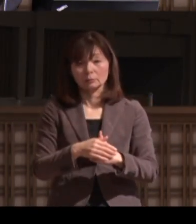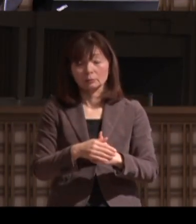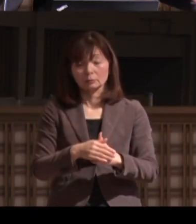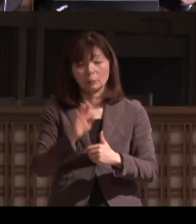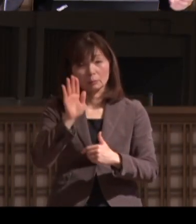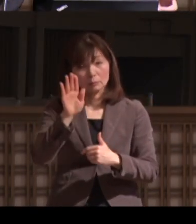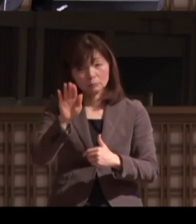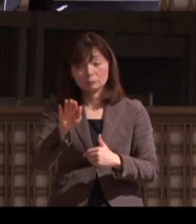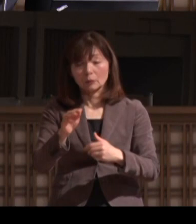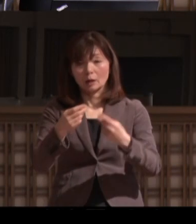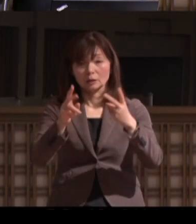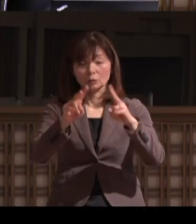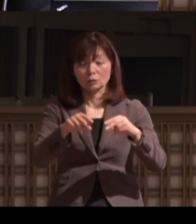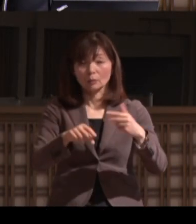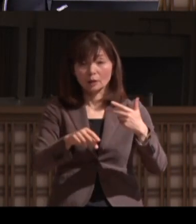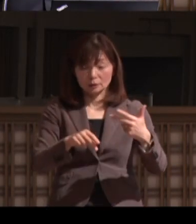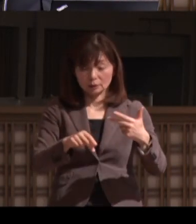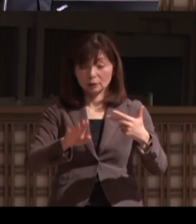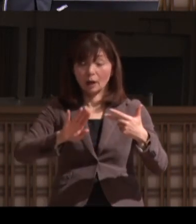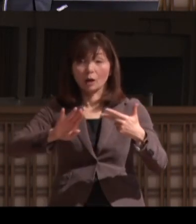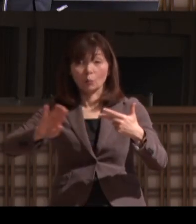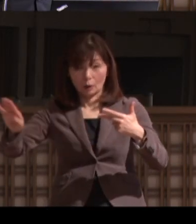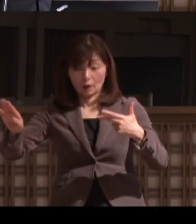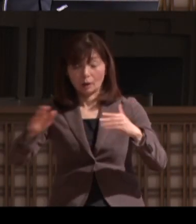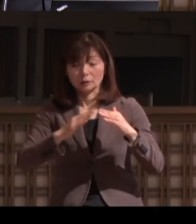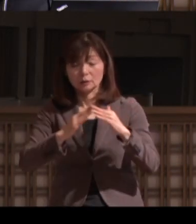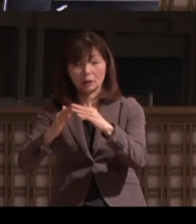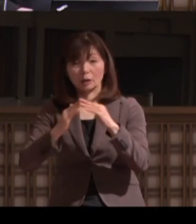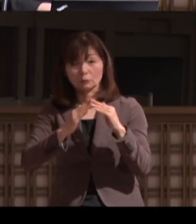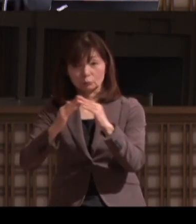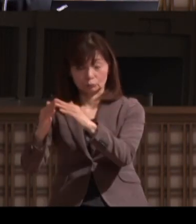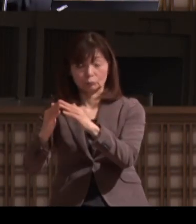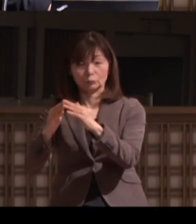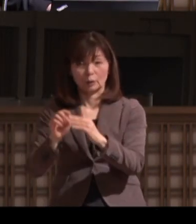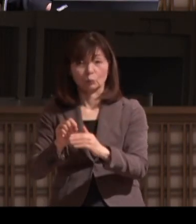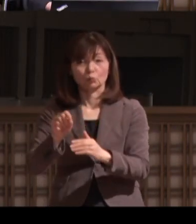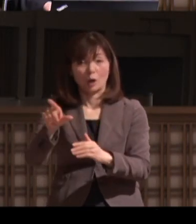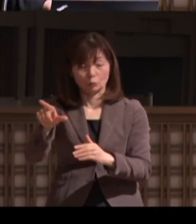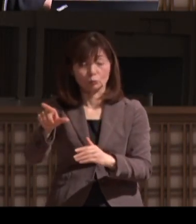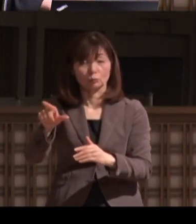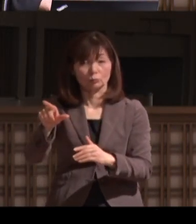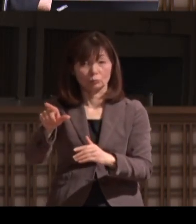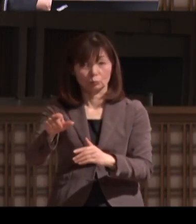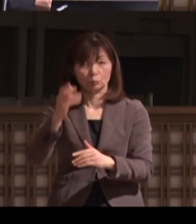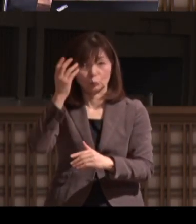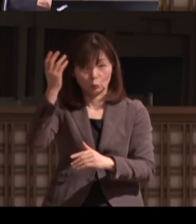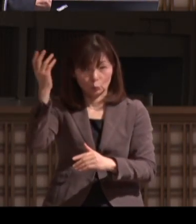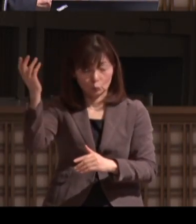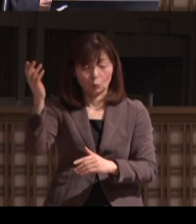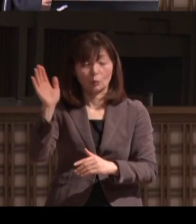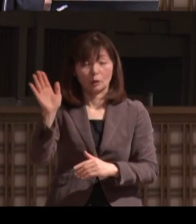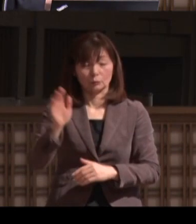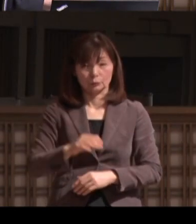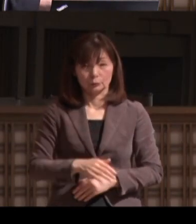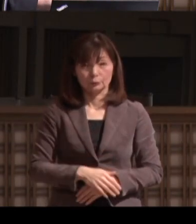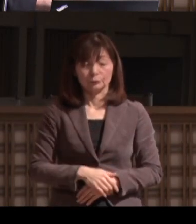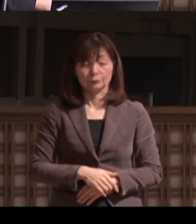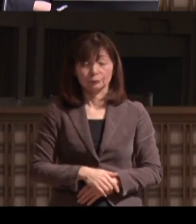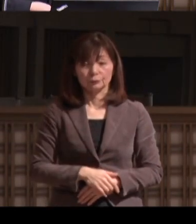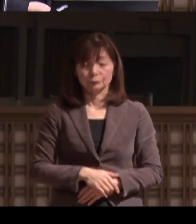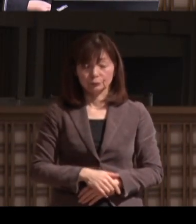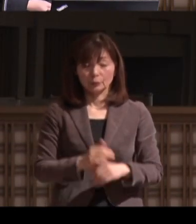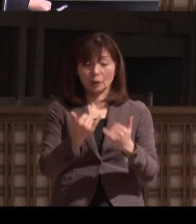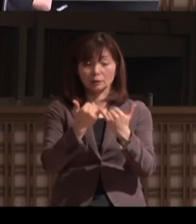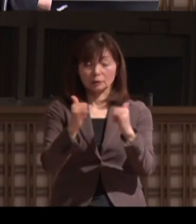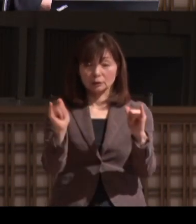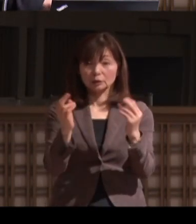からえ滋賀への転出者がま非常に多いという結果が出ておりますまこれにつきましては割と人口そのもの